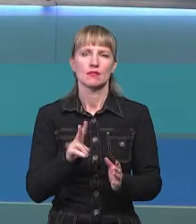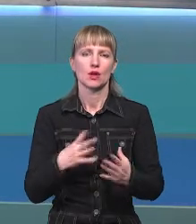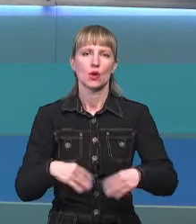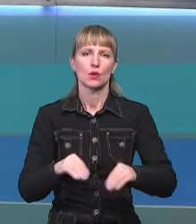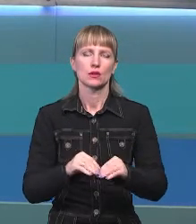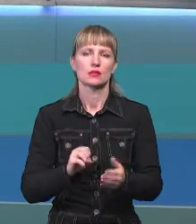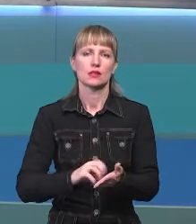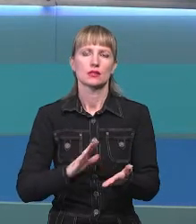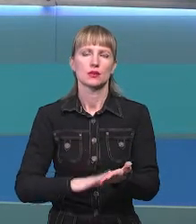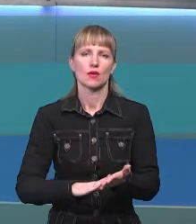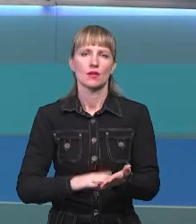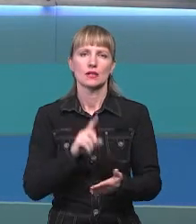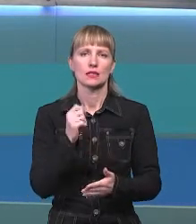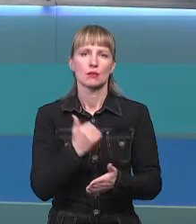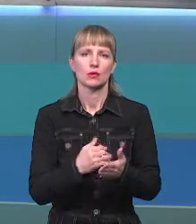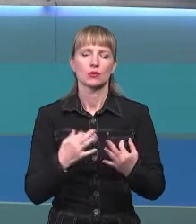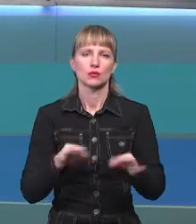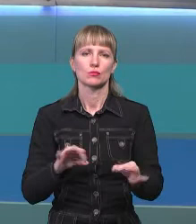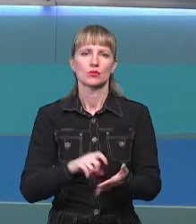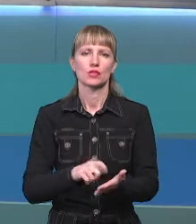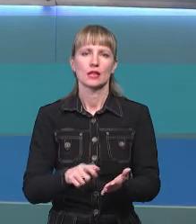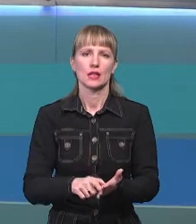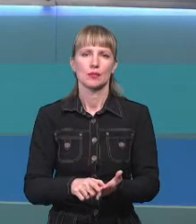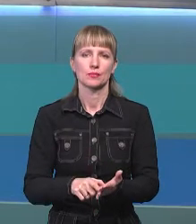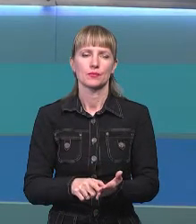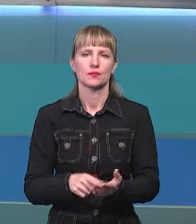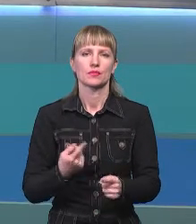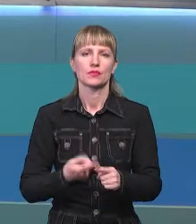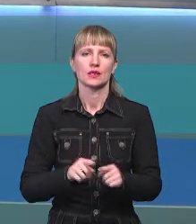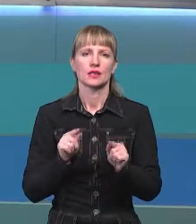на зареєстровані за програмою доступного житла. Це те,